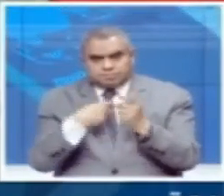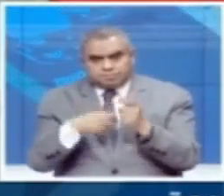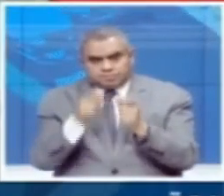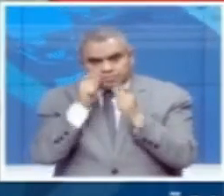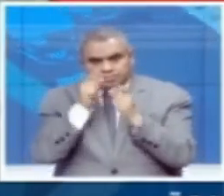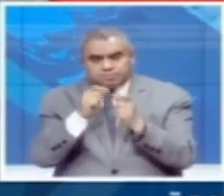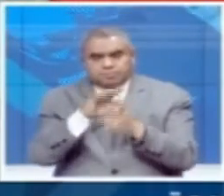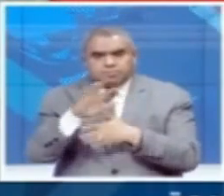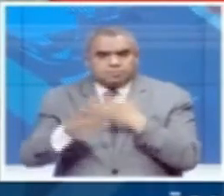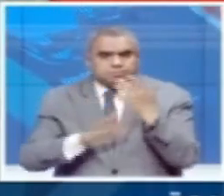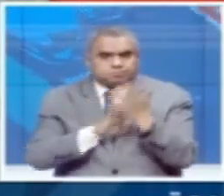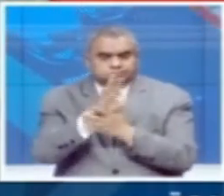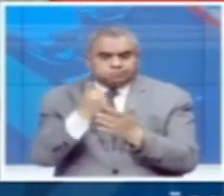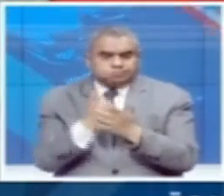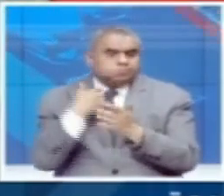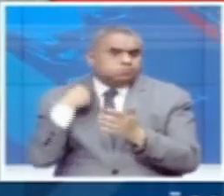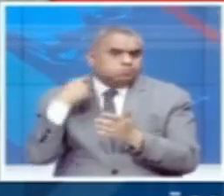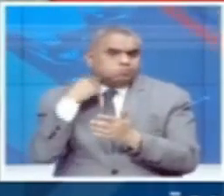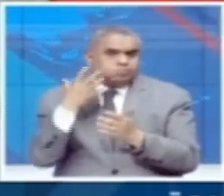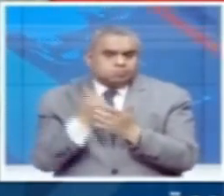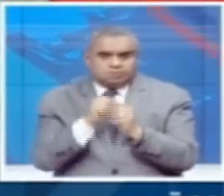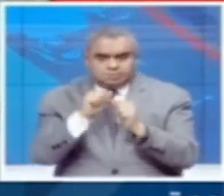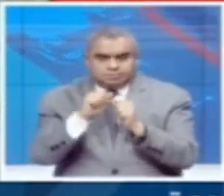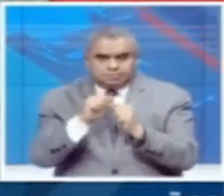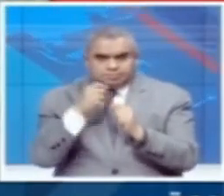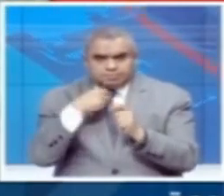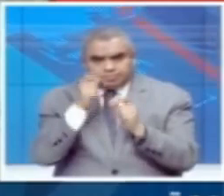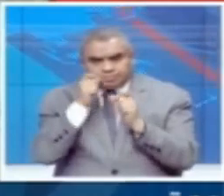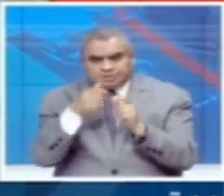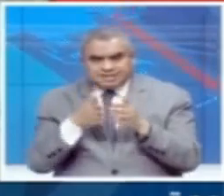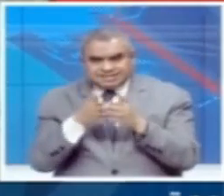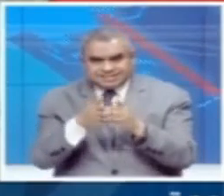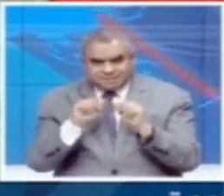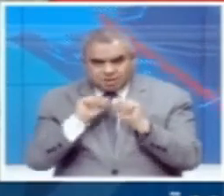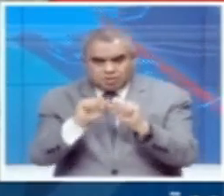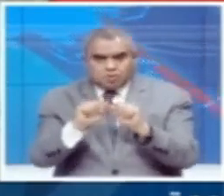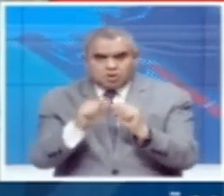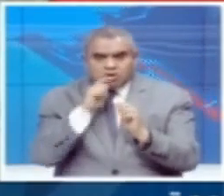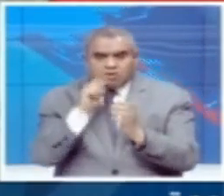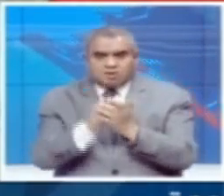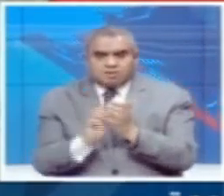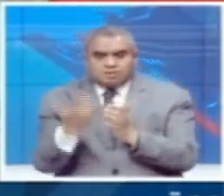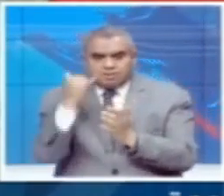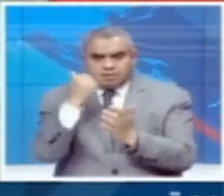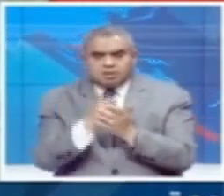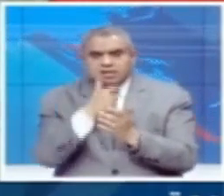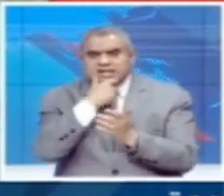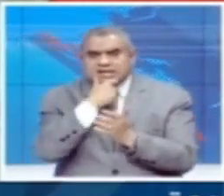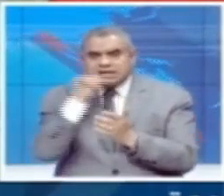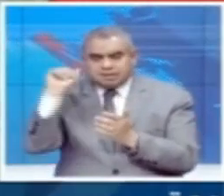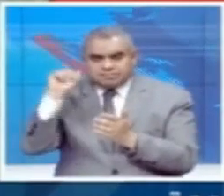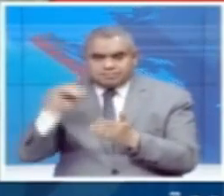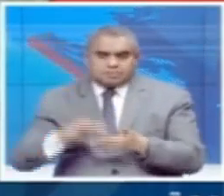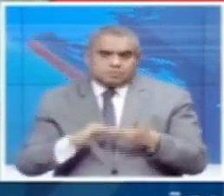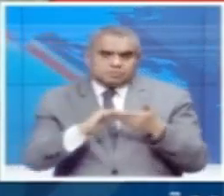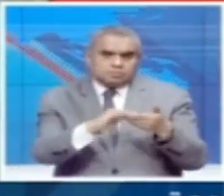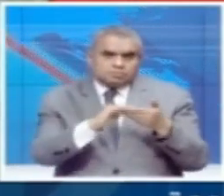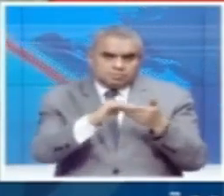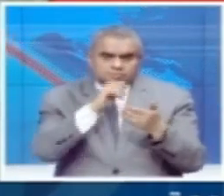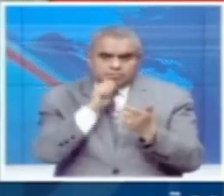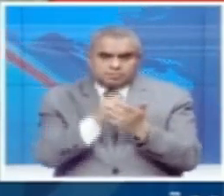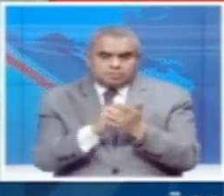تحدث هجمات على تلك السفن، وتحاول المملكة المتحدة أن تساعد في هذا